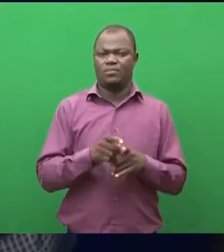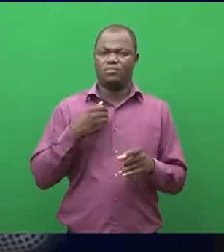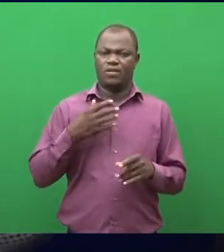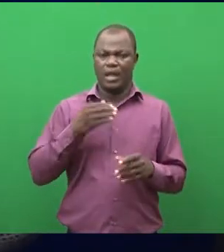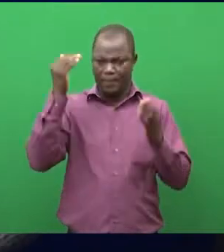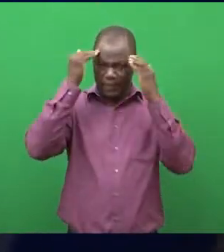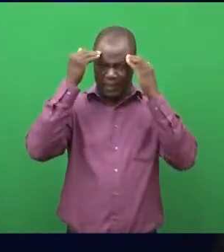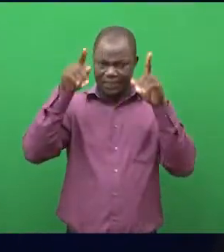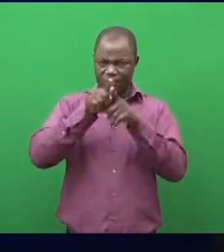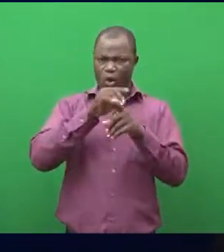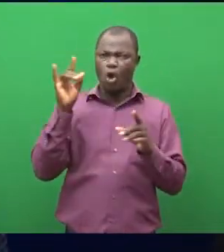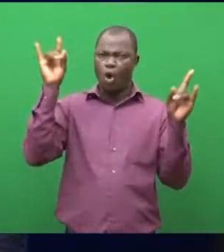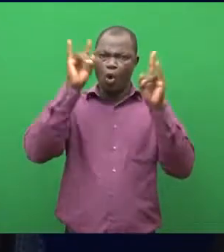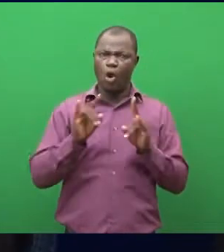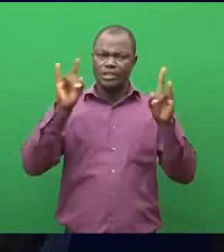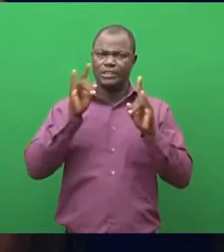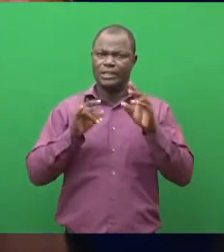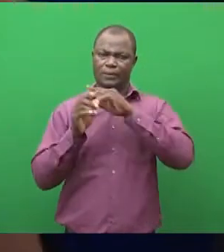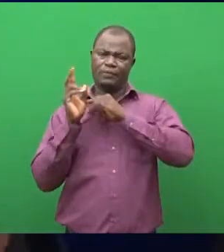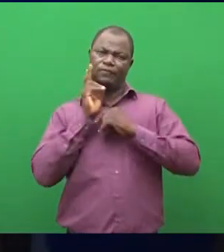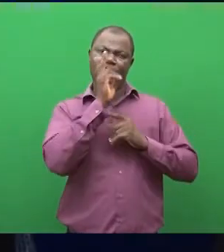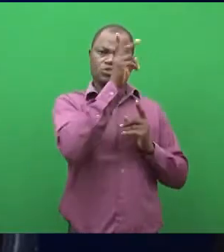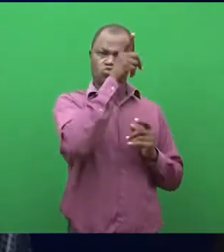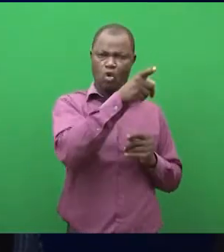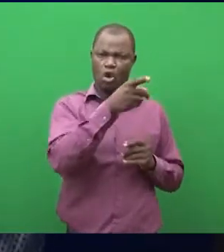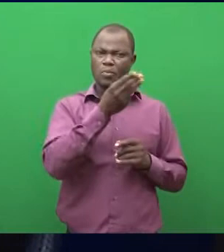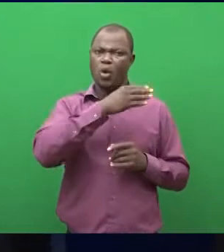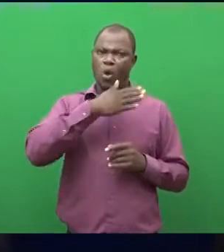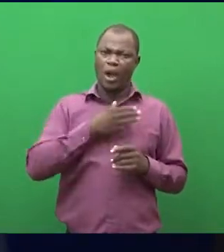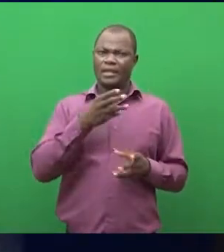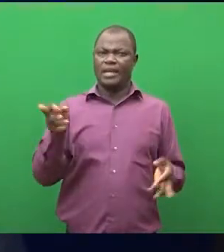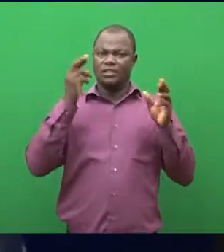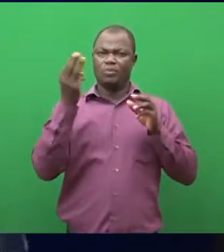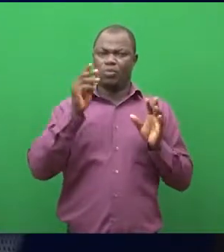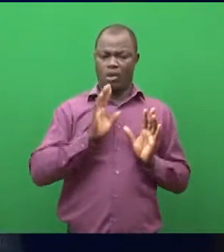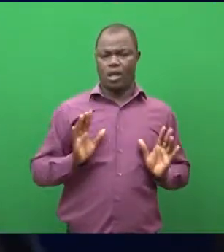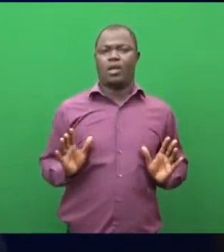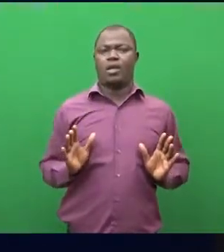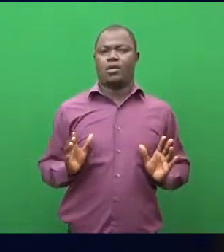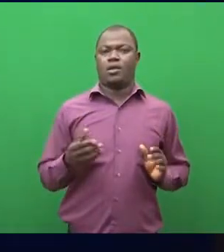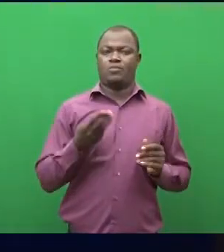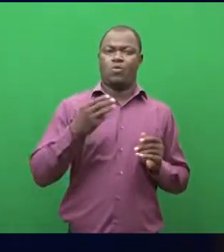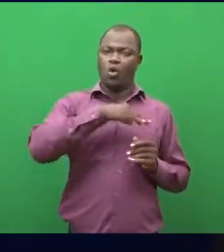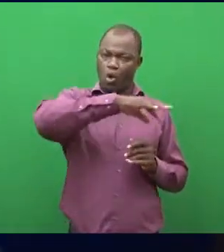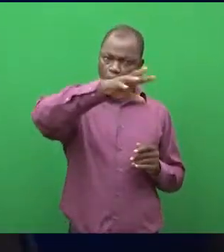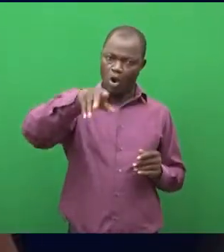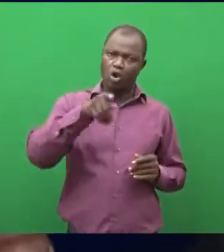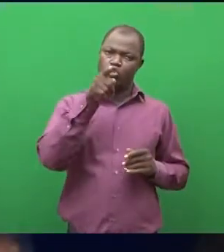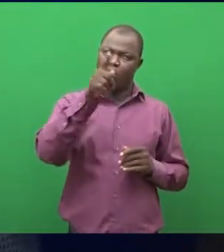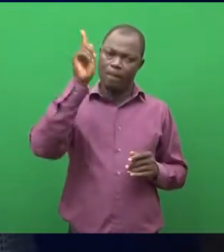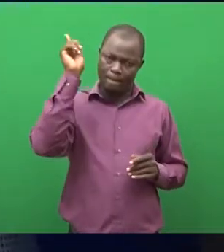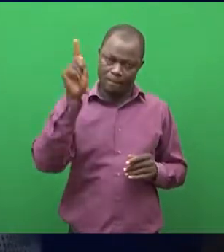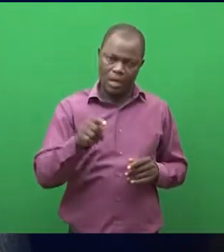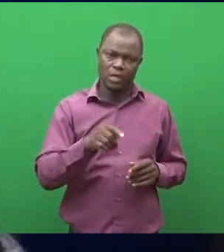yekuti ku holiday kana kuti kuenda munhu kuzororo kunoda vanhu vane mari chete. Munhu wese anokwanisa